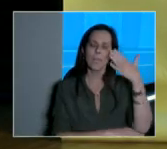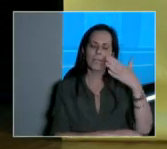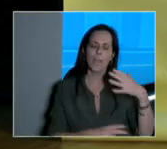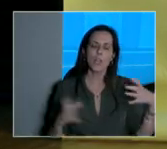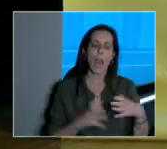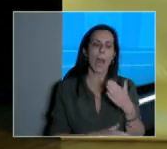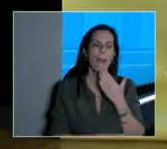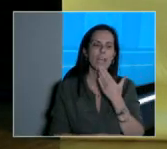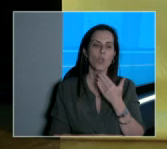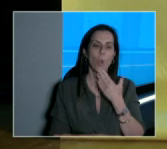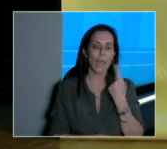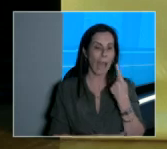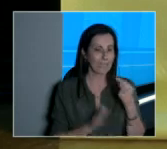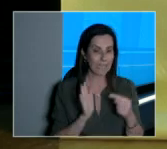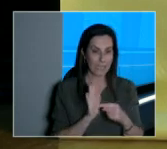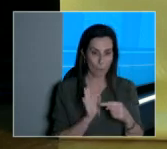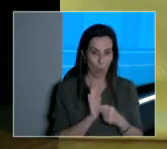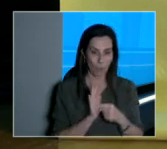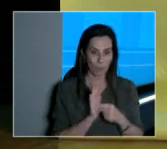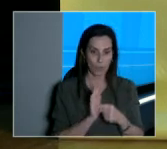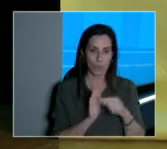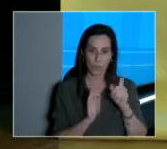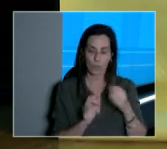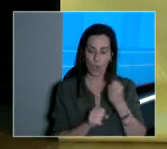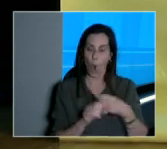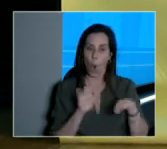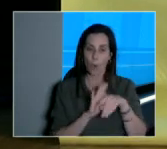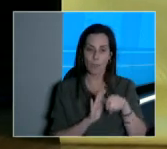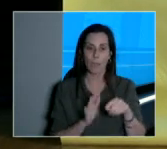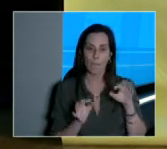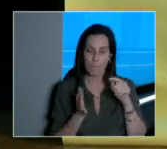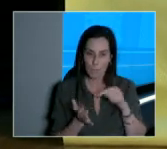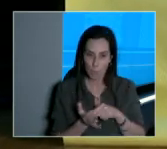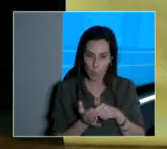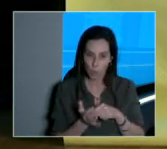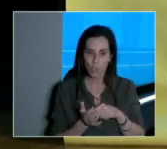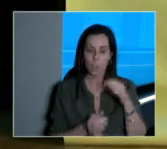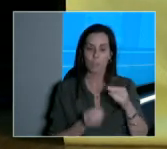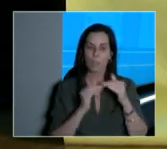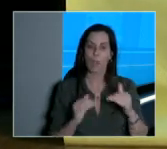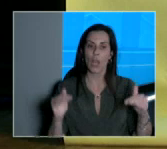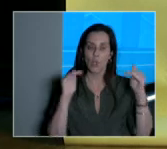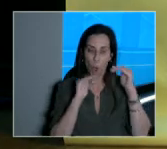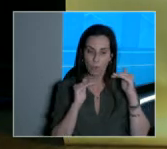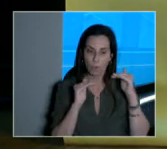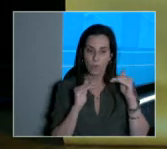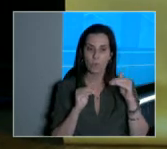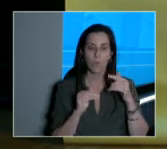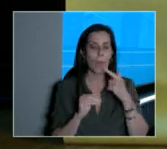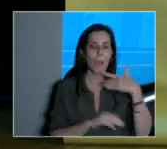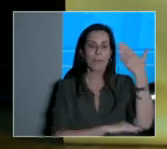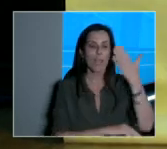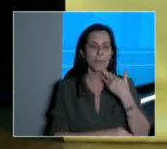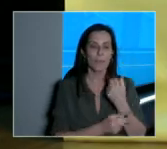העם היהודי. אחת הסיבות שנדרש לנו חוק לאום היא בדיוק הסיבה שבגץ בא ולקח את המדינה